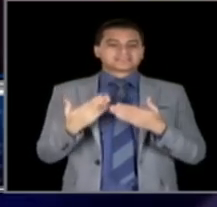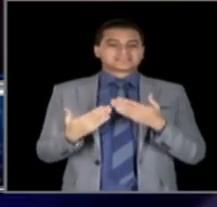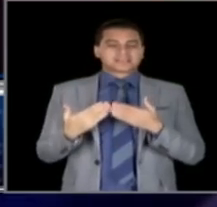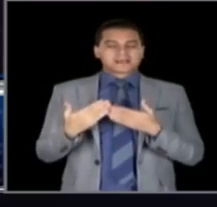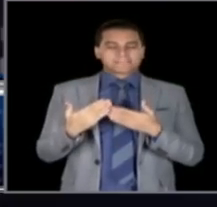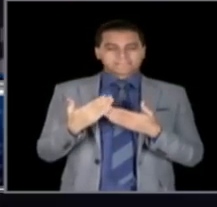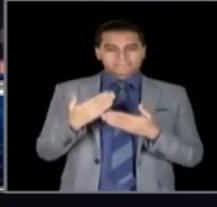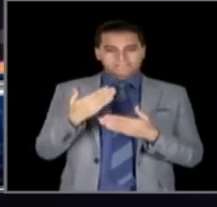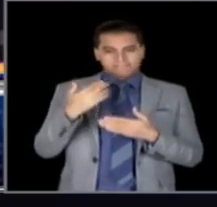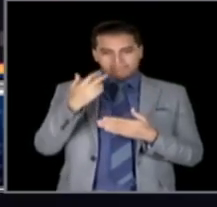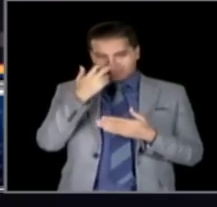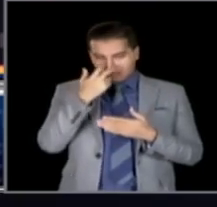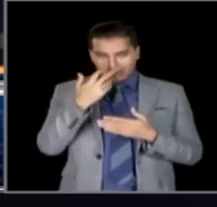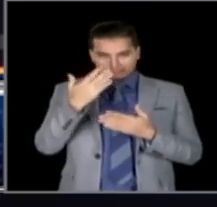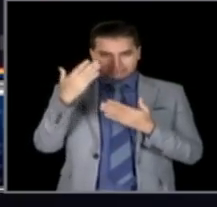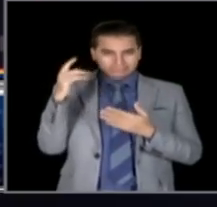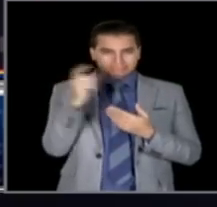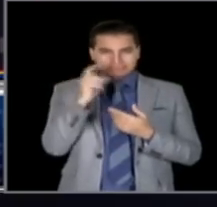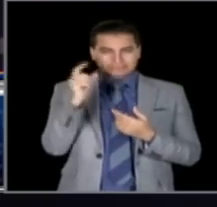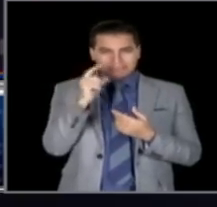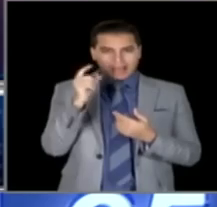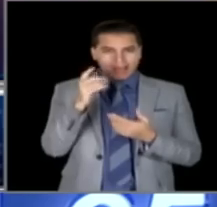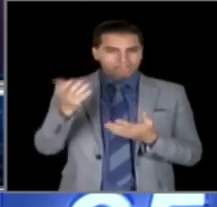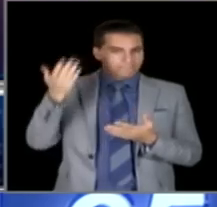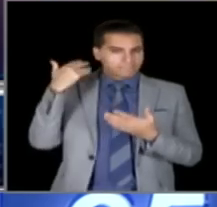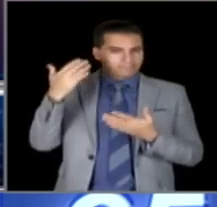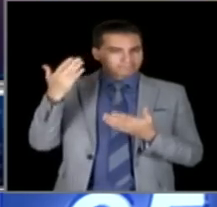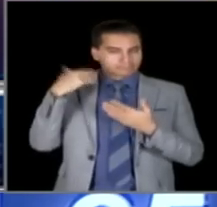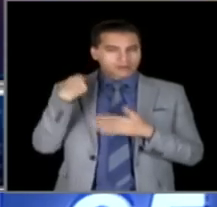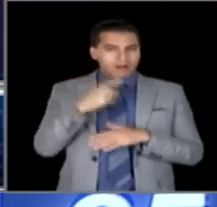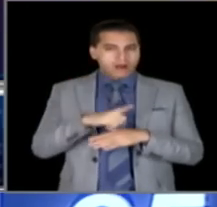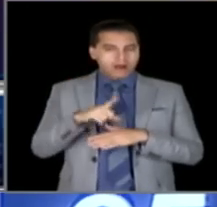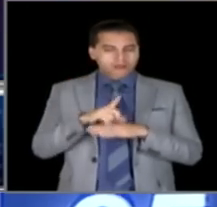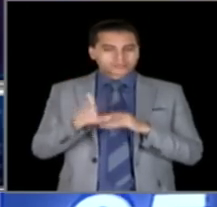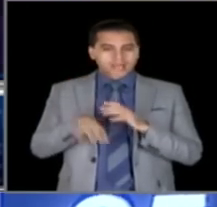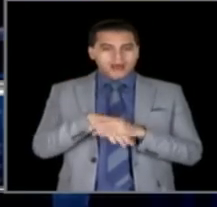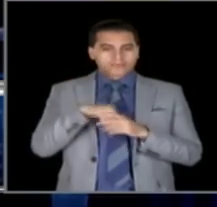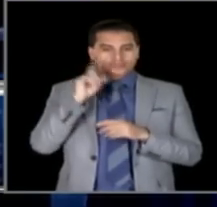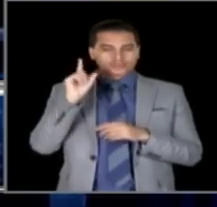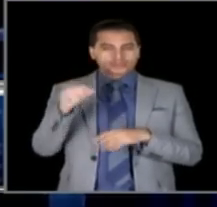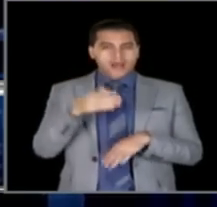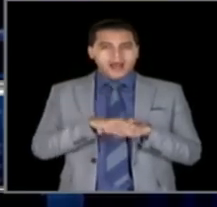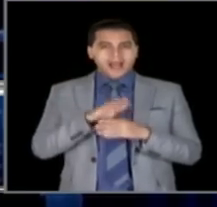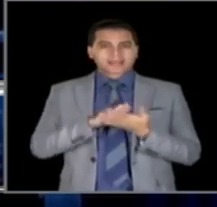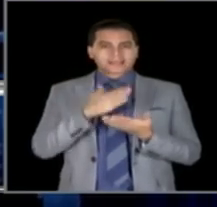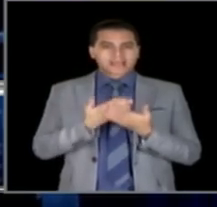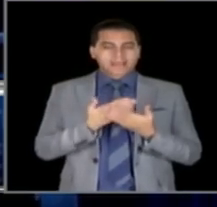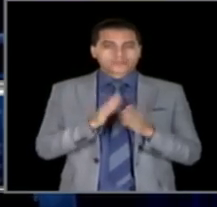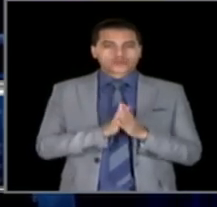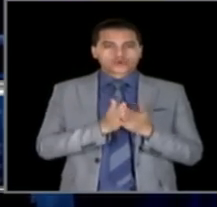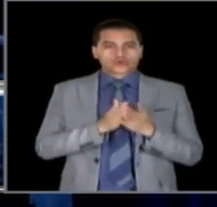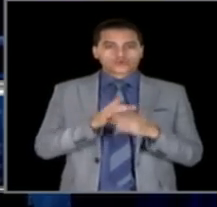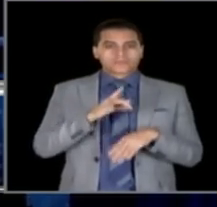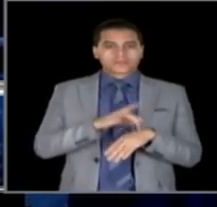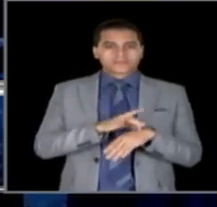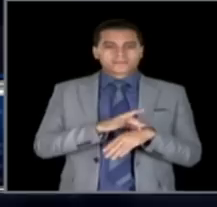ولا في البداية هارون الرشيد لترجمة الكتب الطبية القديمة؟